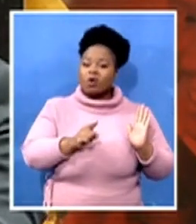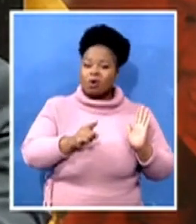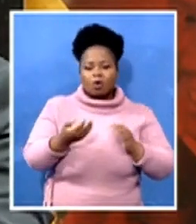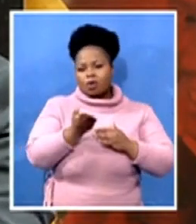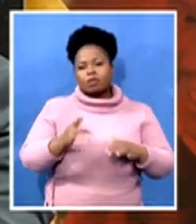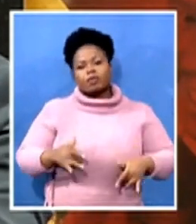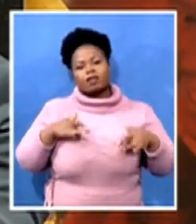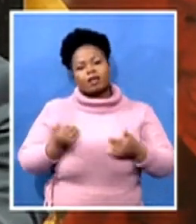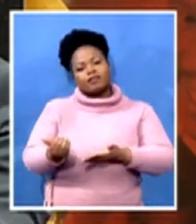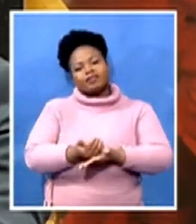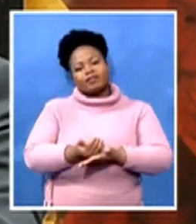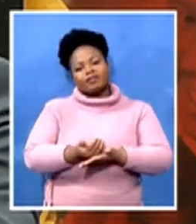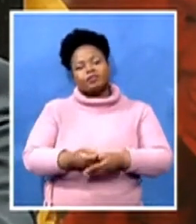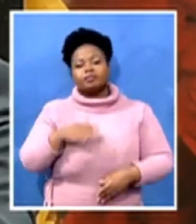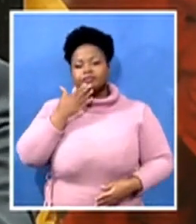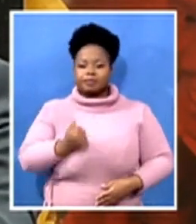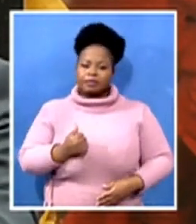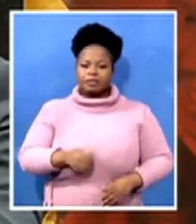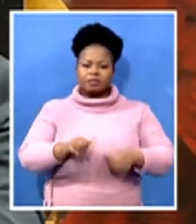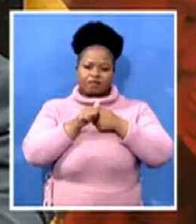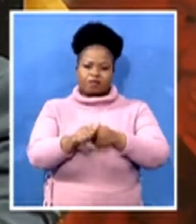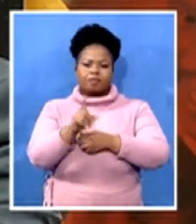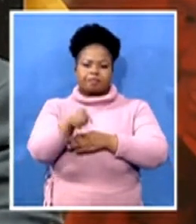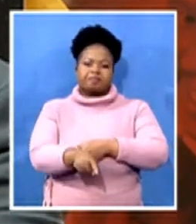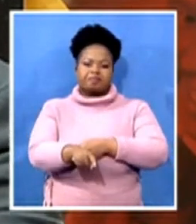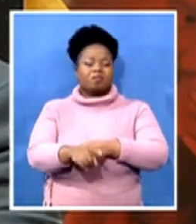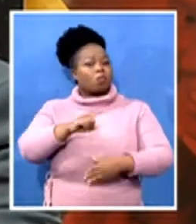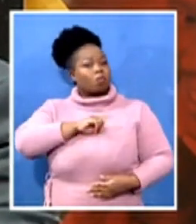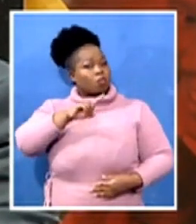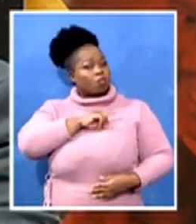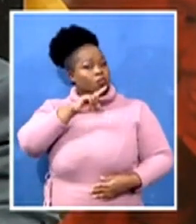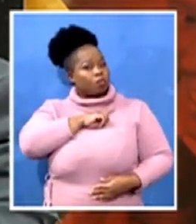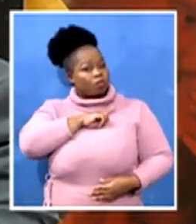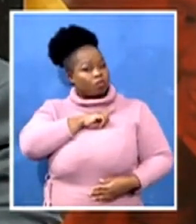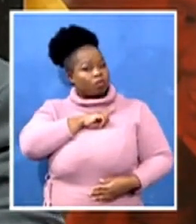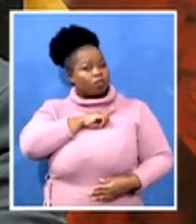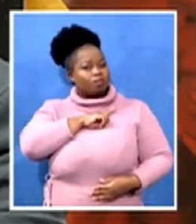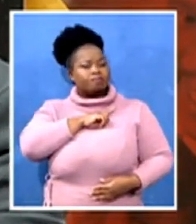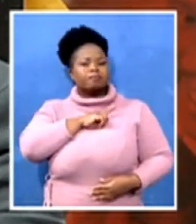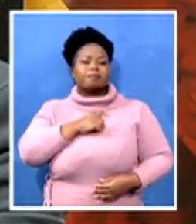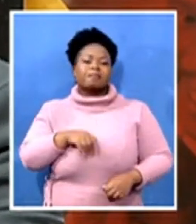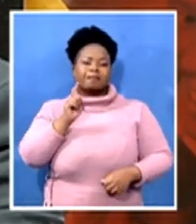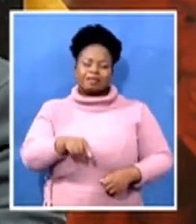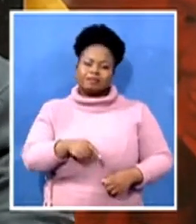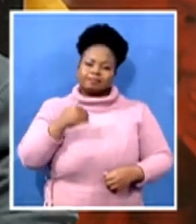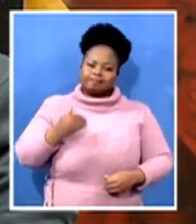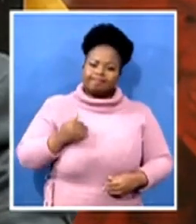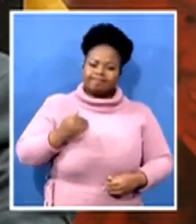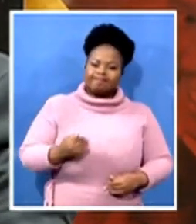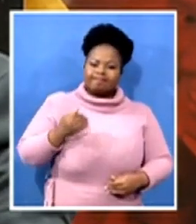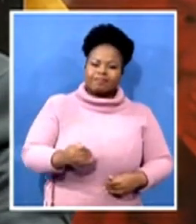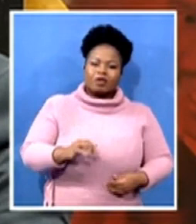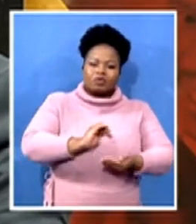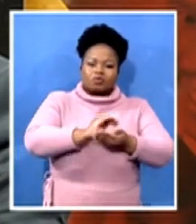nto ngokuthi rhoqo bahlambe izandla zabo ngamanzi anesephu